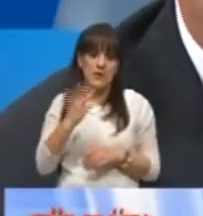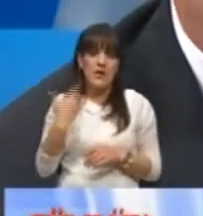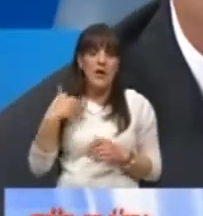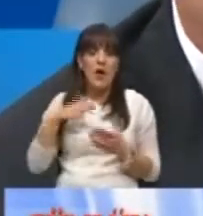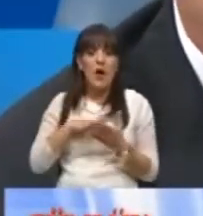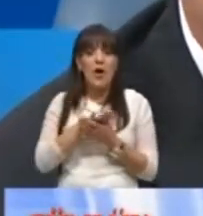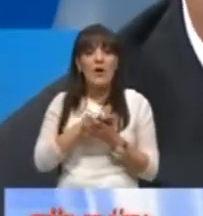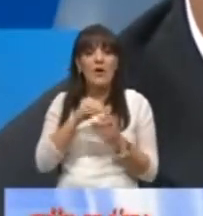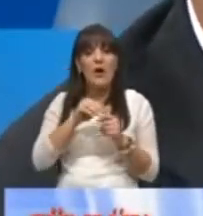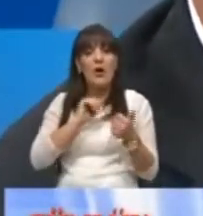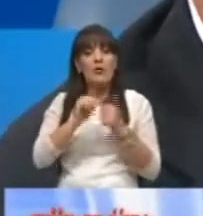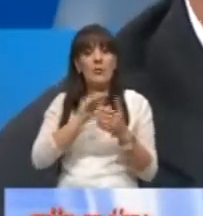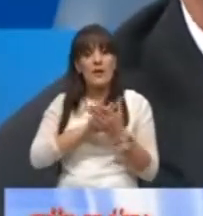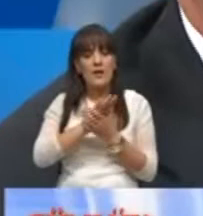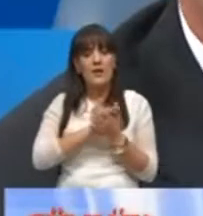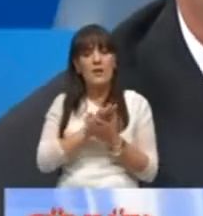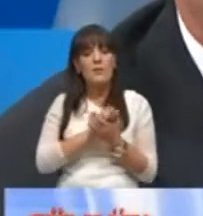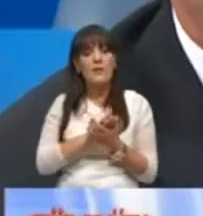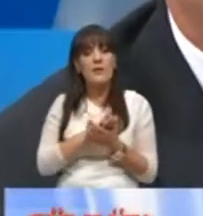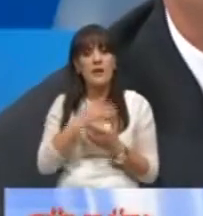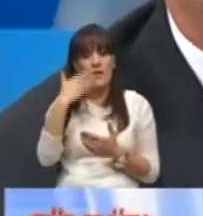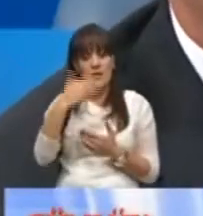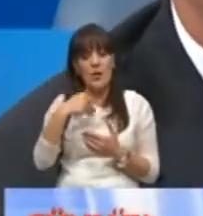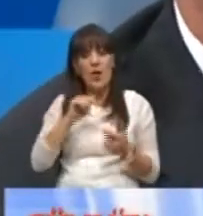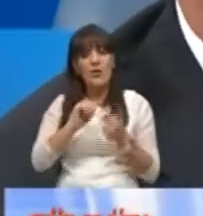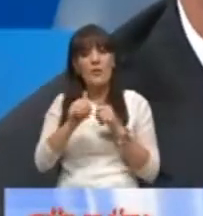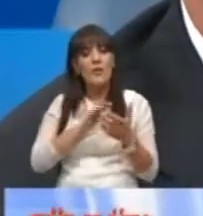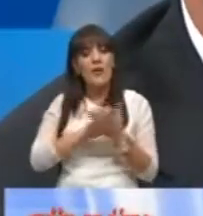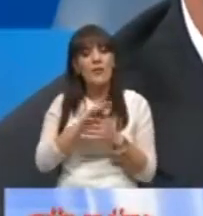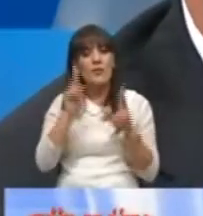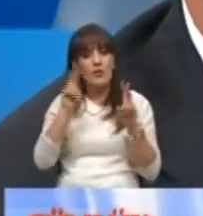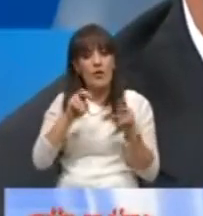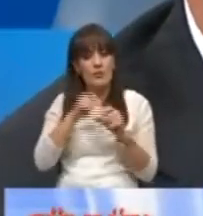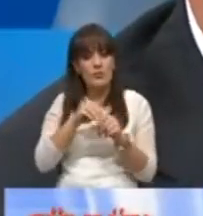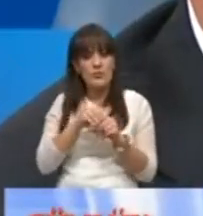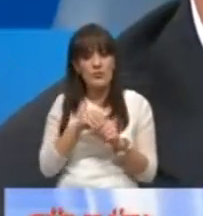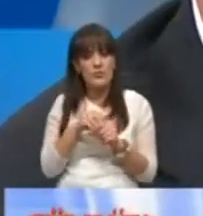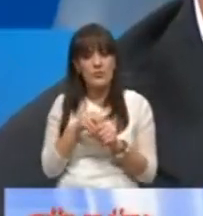Ortopedik ayakkabıdan bahsetti. Ortopedik ayakkabı konusu